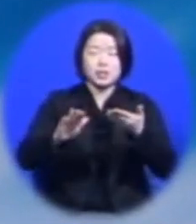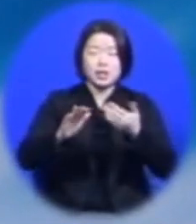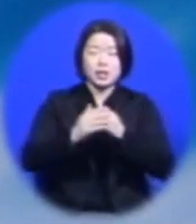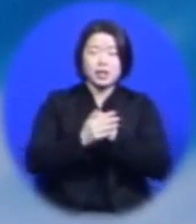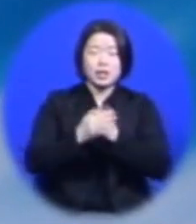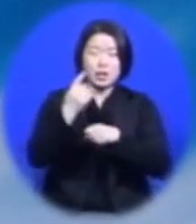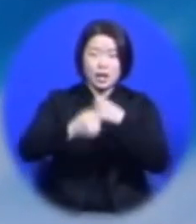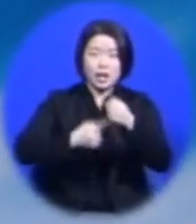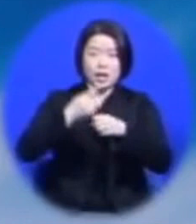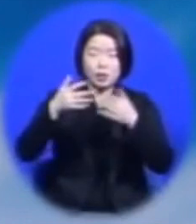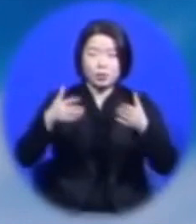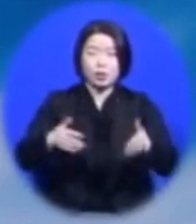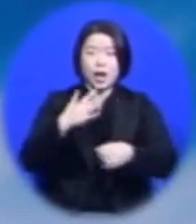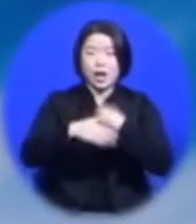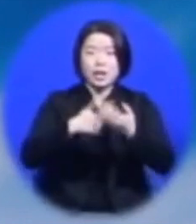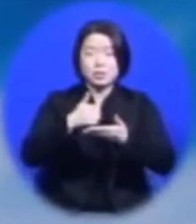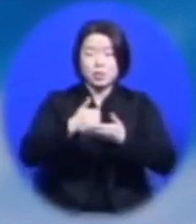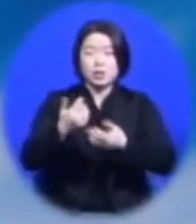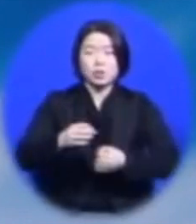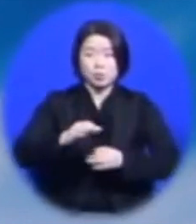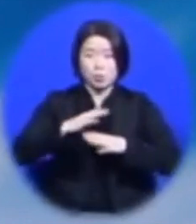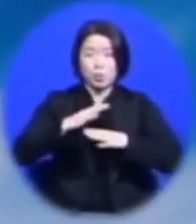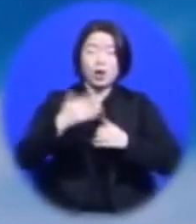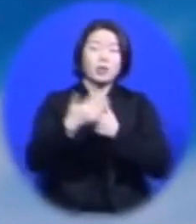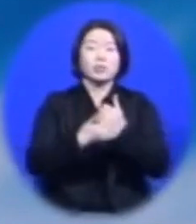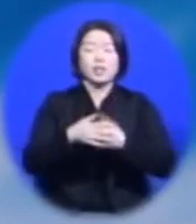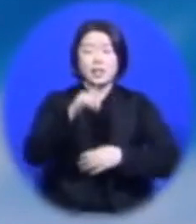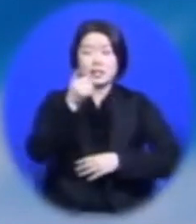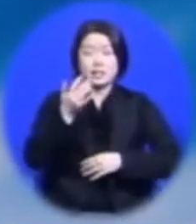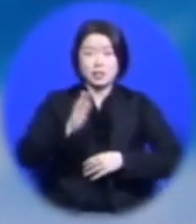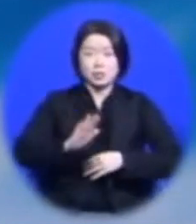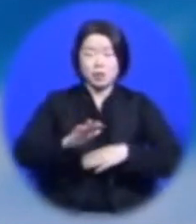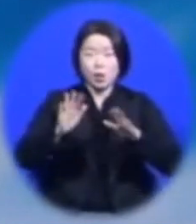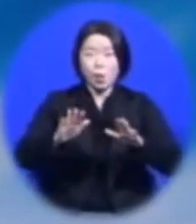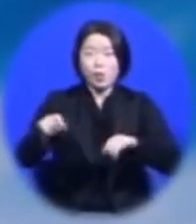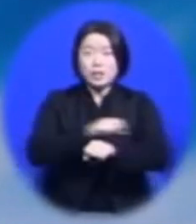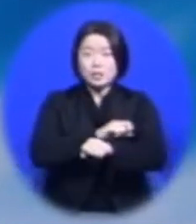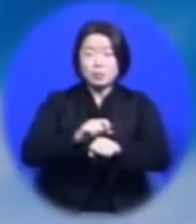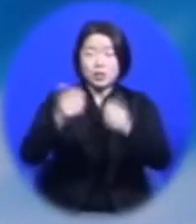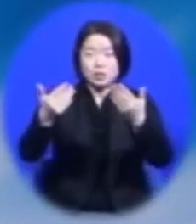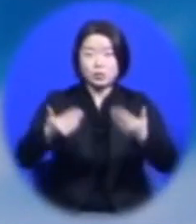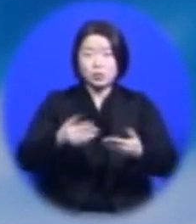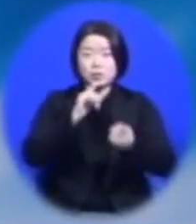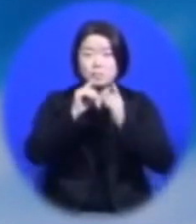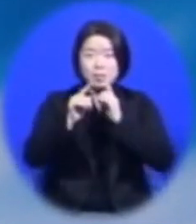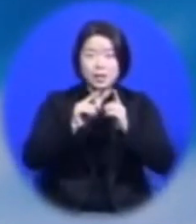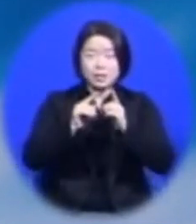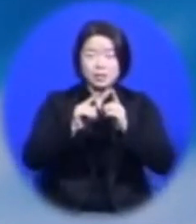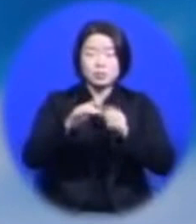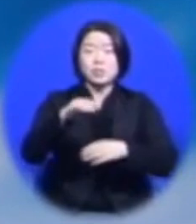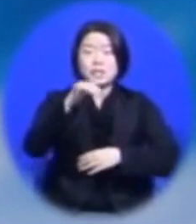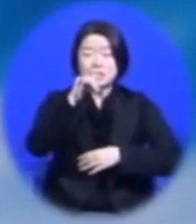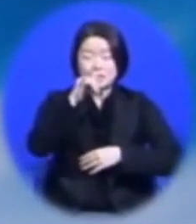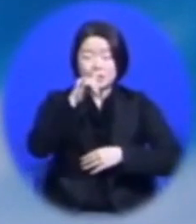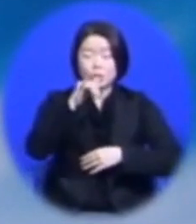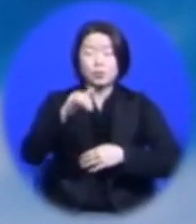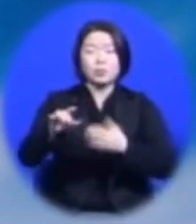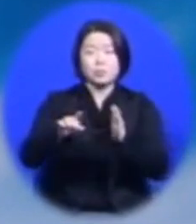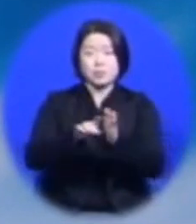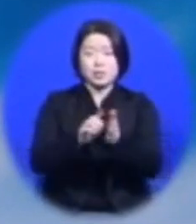놀라운 은혜였는데 오늘 하나님이 우리에게 특별히 주실 말씀이 있으시다고